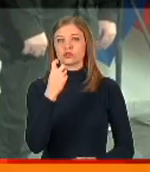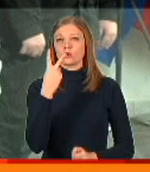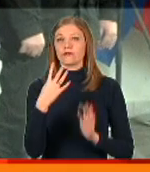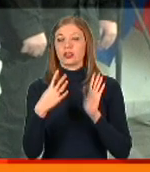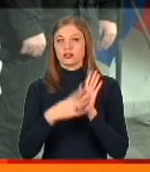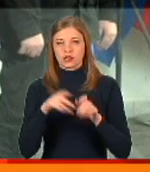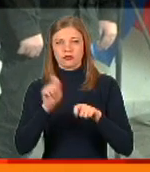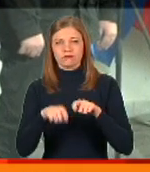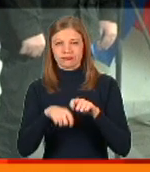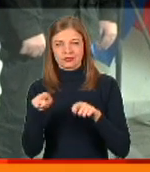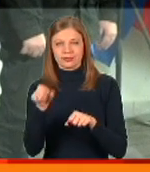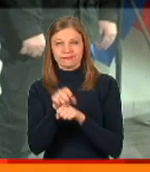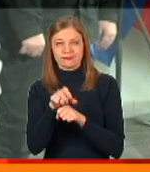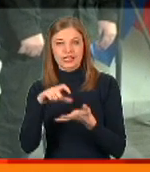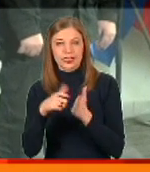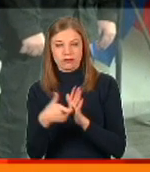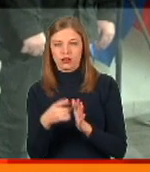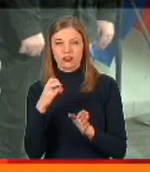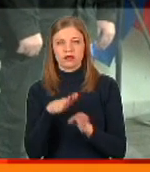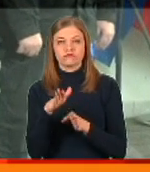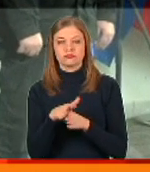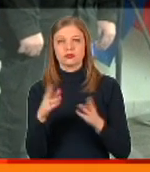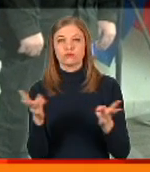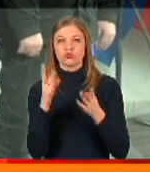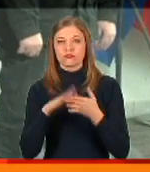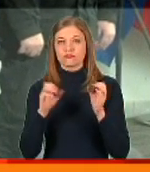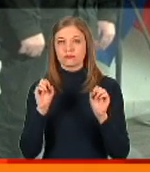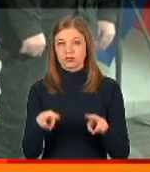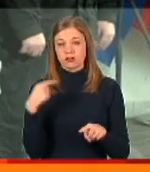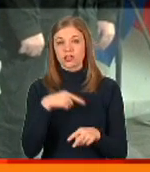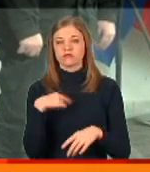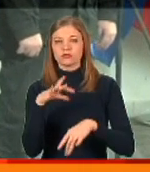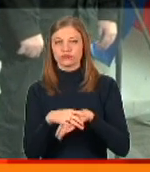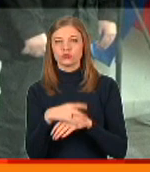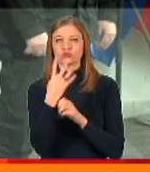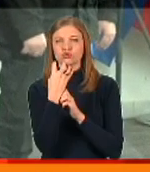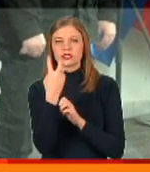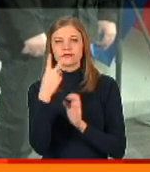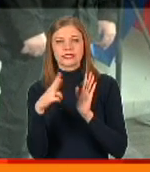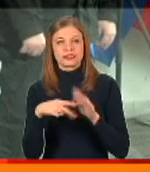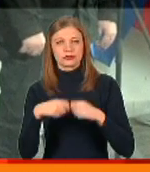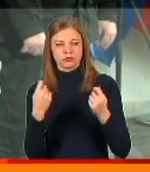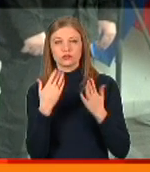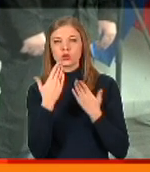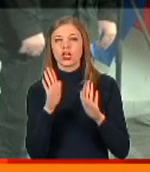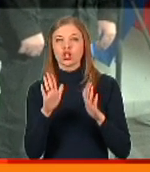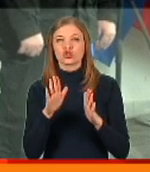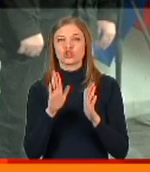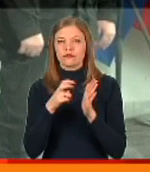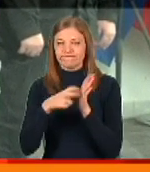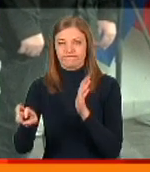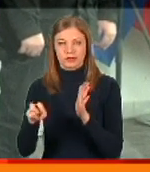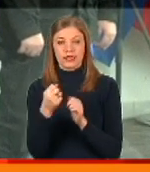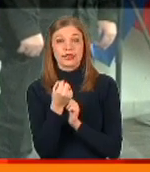129 оглянутих квест-кімнат не дотримували вимог технік безпеки. Загалом виявили 427 порушень, які стосуються лише шляхів